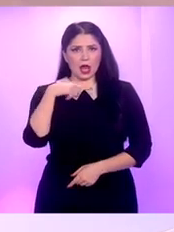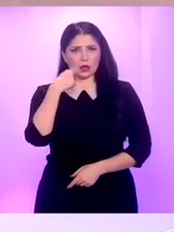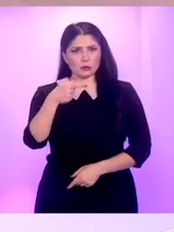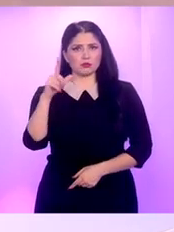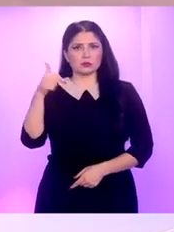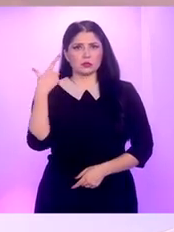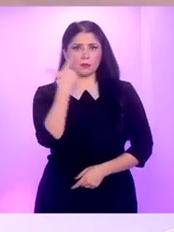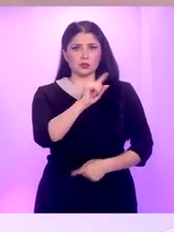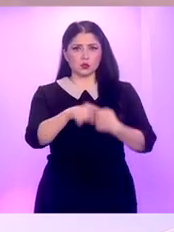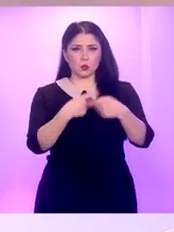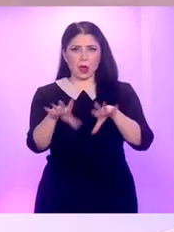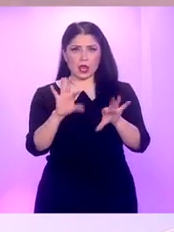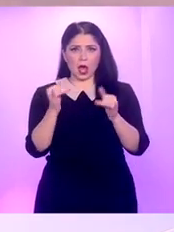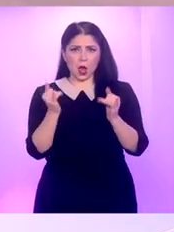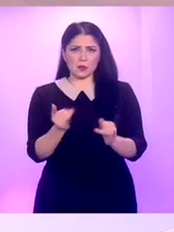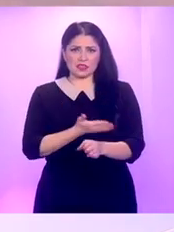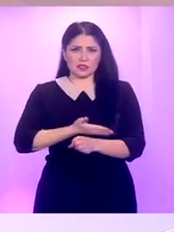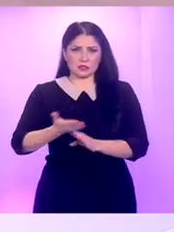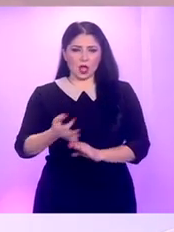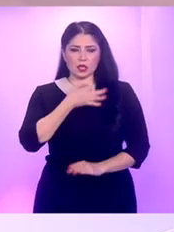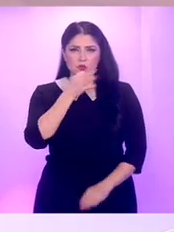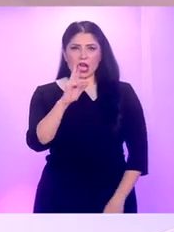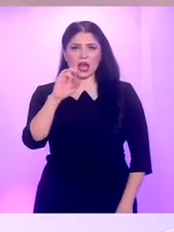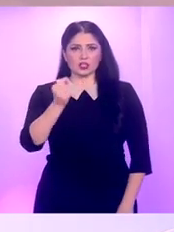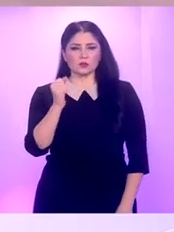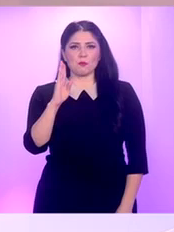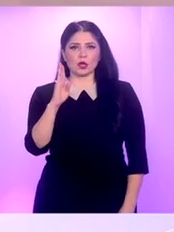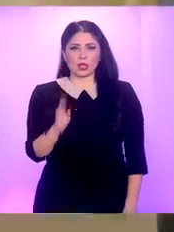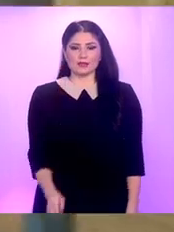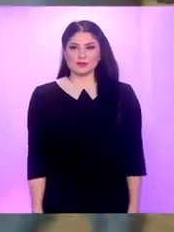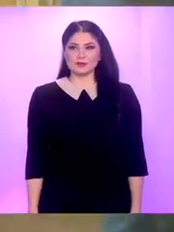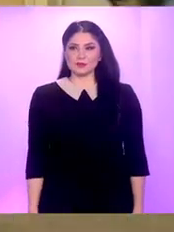ar fi trebuit să plece după alegeri, acum este tardiv, spune Rareș Bogdan.